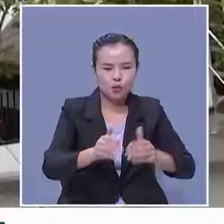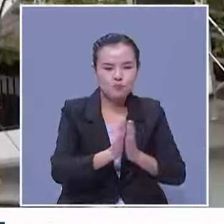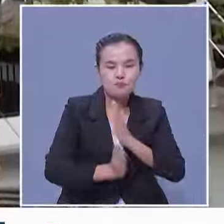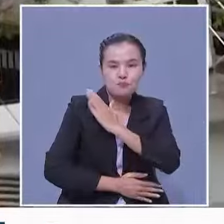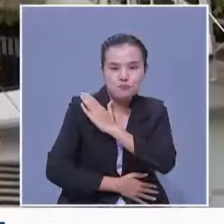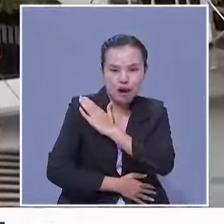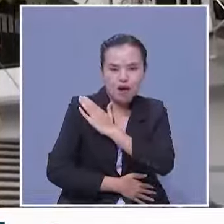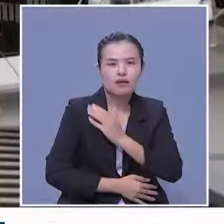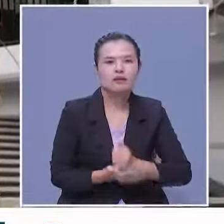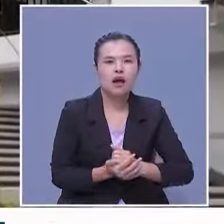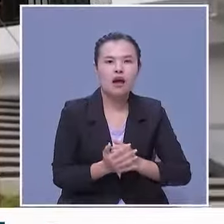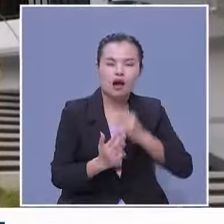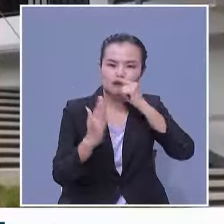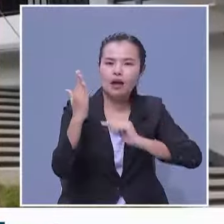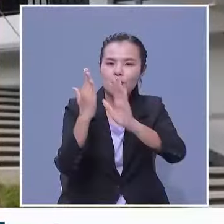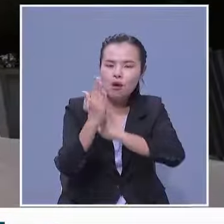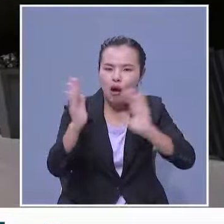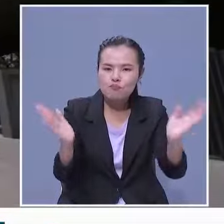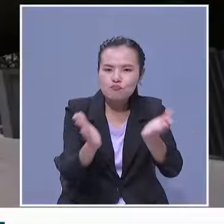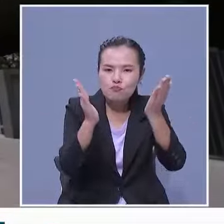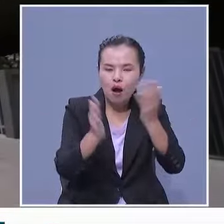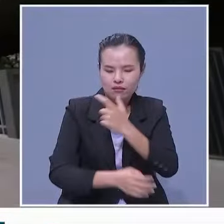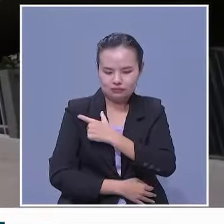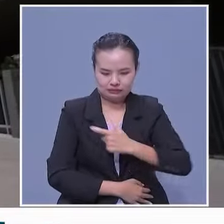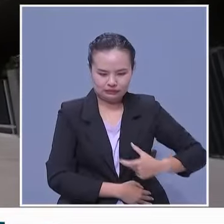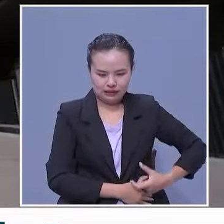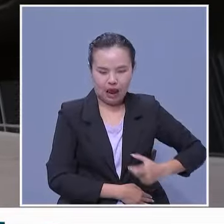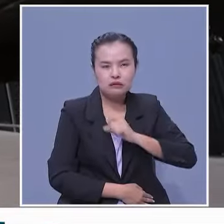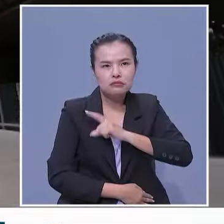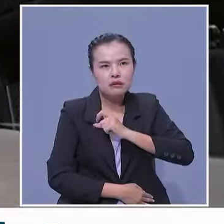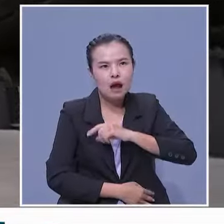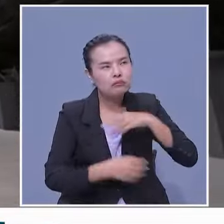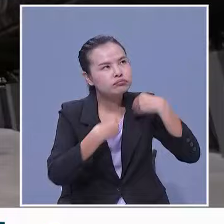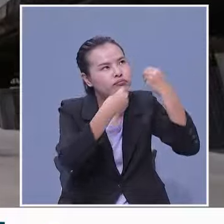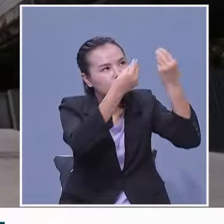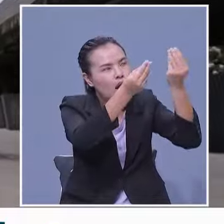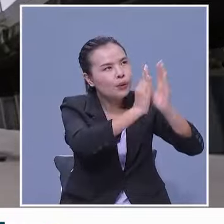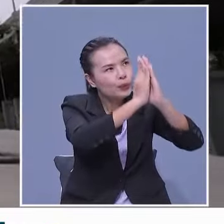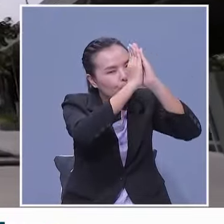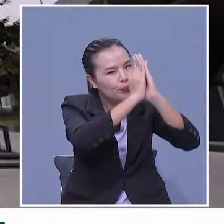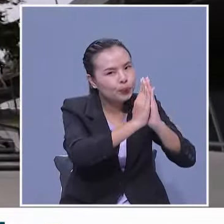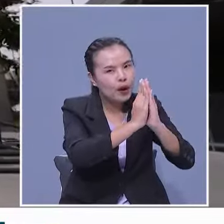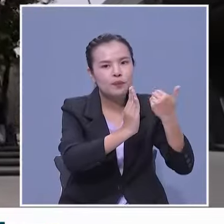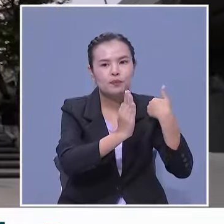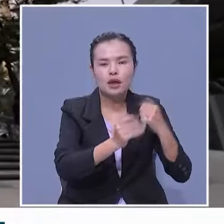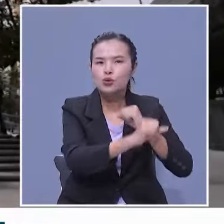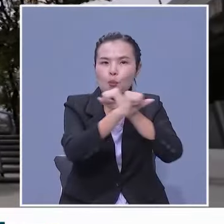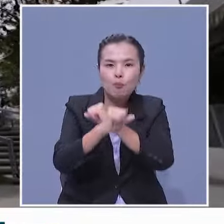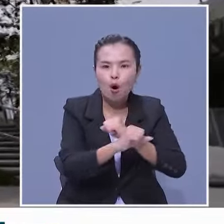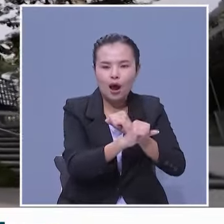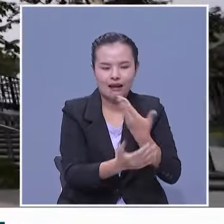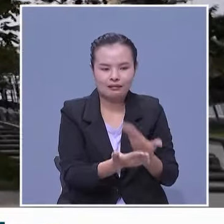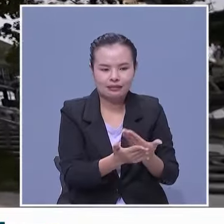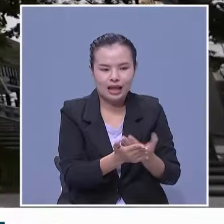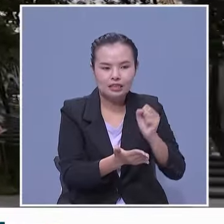ฐานะประชาชนคนไทยที่เทิดทูลชาติศาสตรกษัตริย์เหนือศิระเกล้าประการสำคัญได้ร่วมกันปกป้องทุนสำรอง